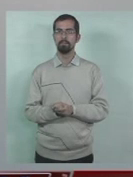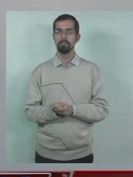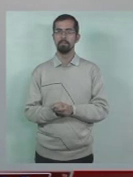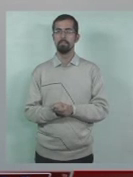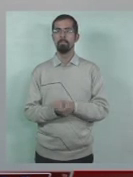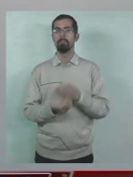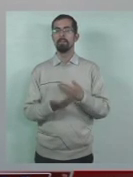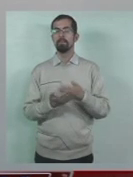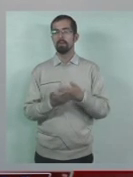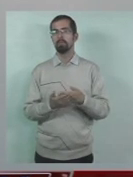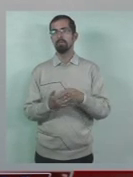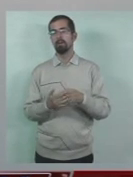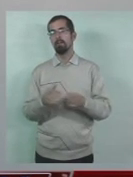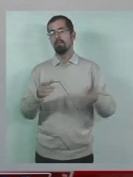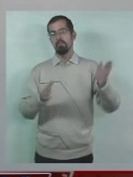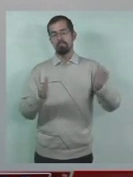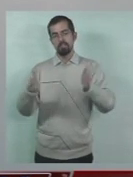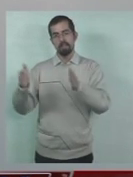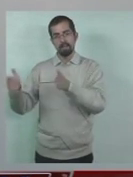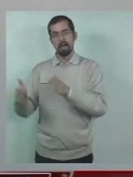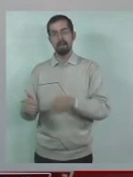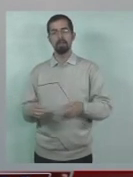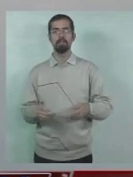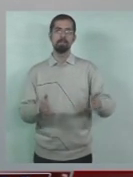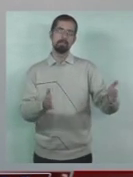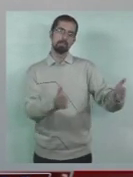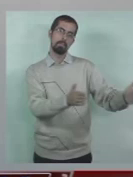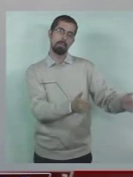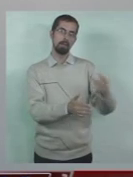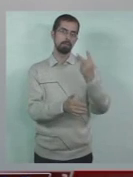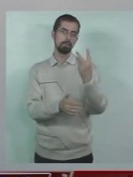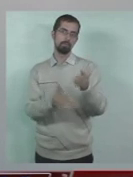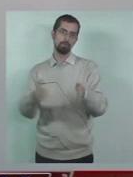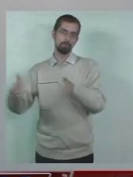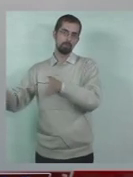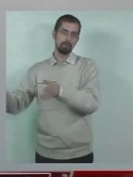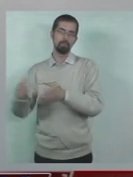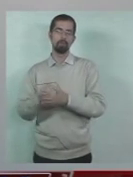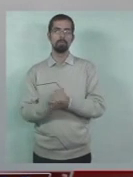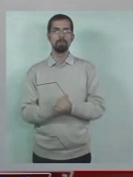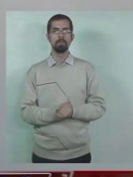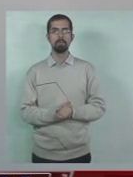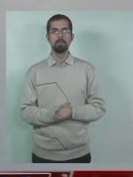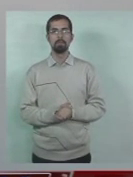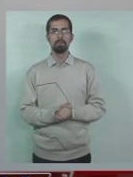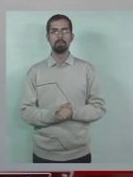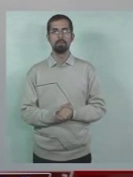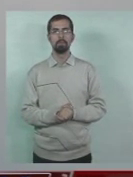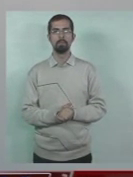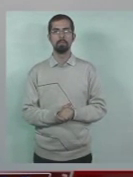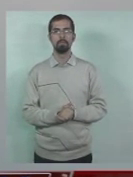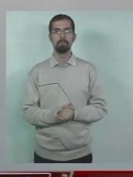secțiunile, iar fiecare secțiune se împarte în două, adică o grupă,